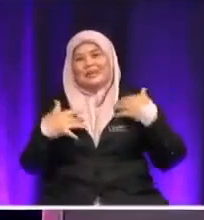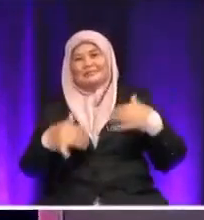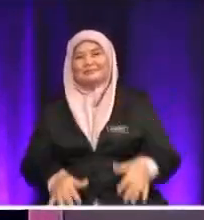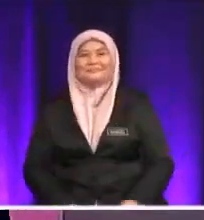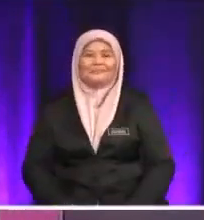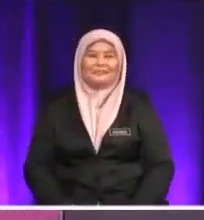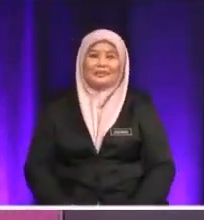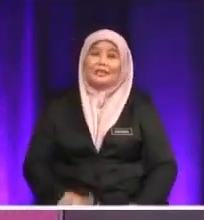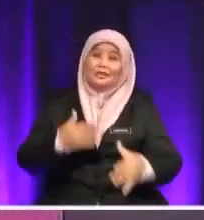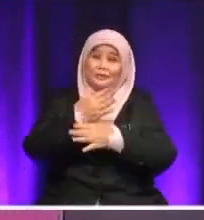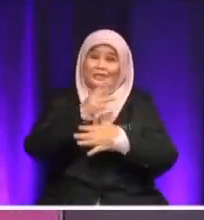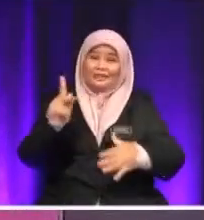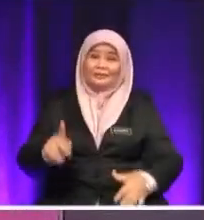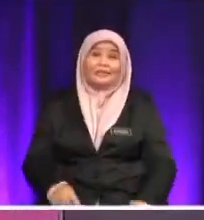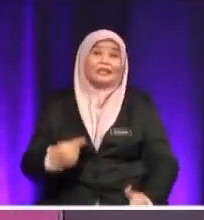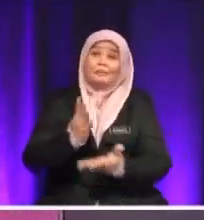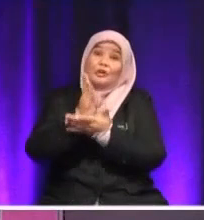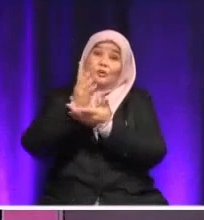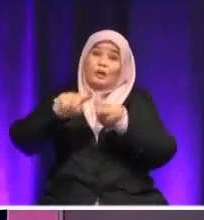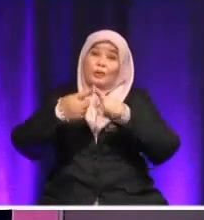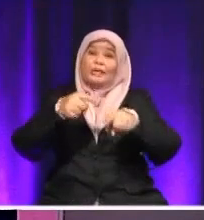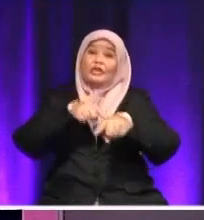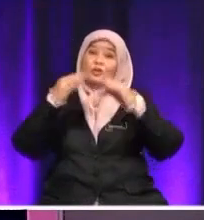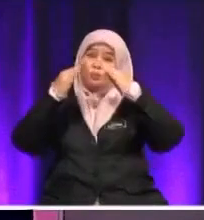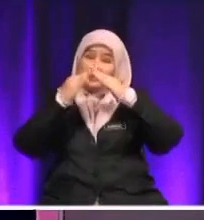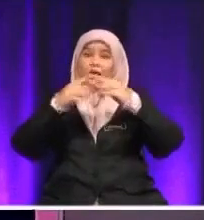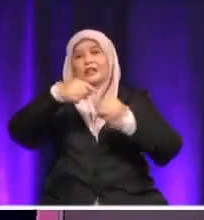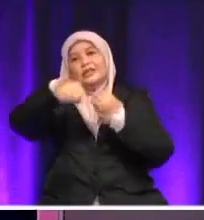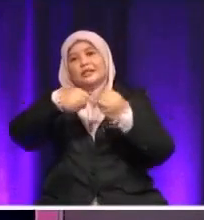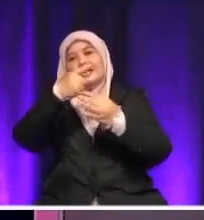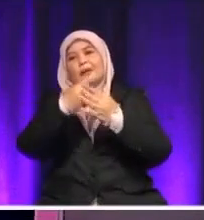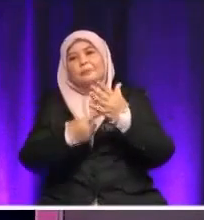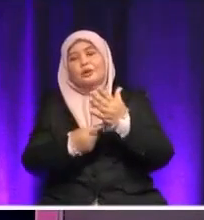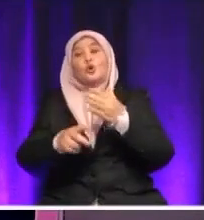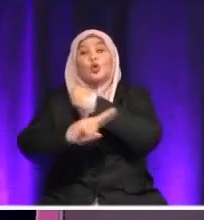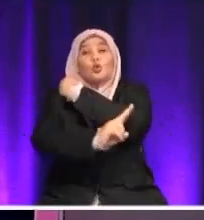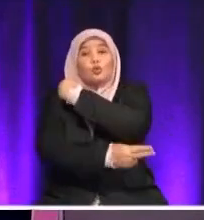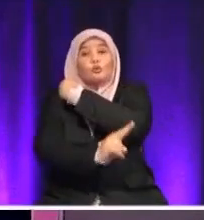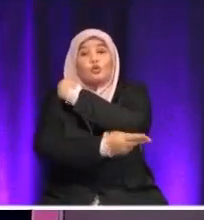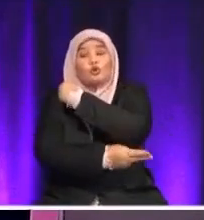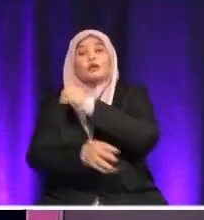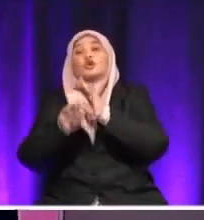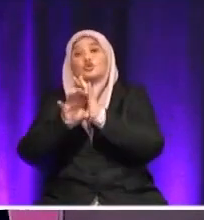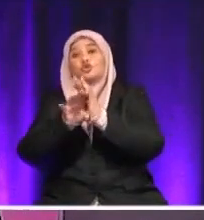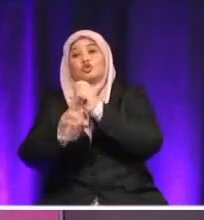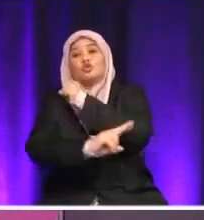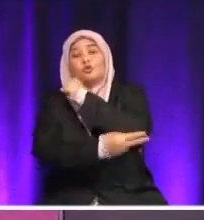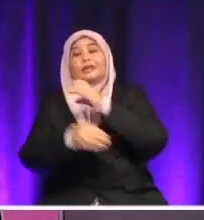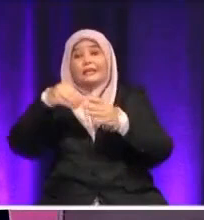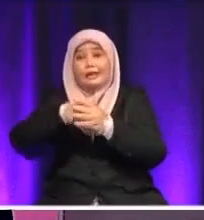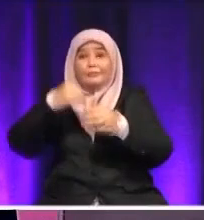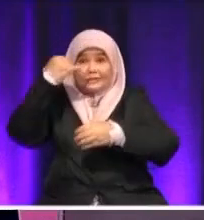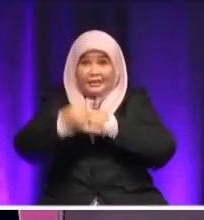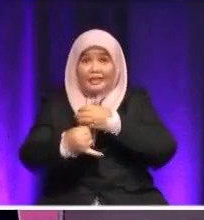Boleh ustaz, silakan. Kita nak bantu kawan-kawan yang berada di rumah tentang apa dia hukum-hukum, contoh hukuman dalam